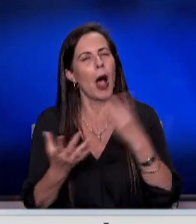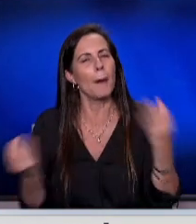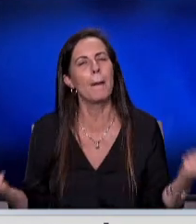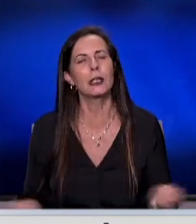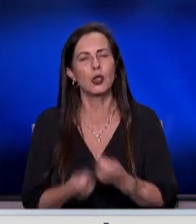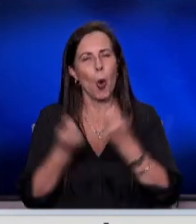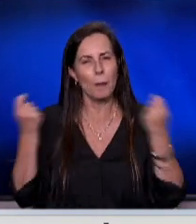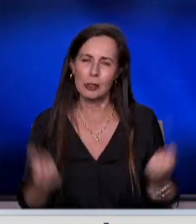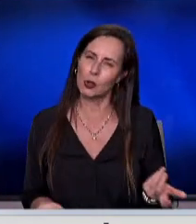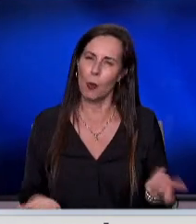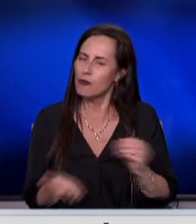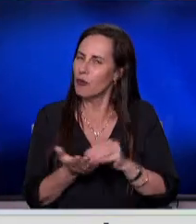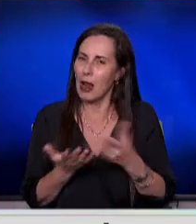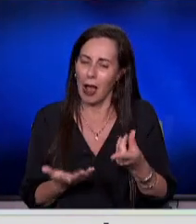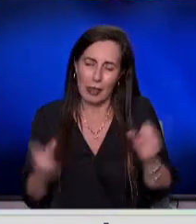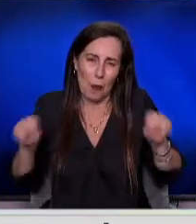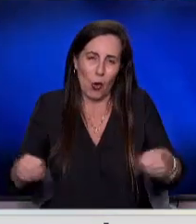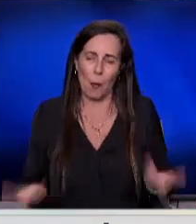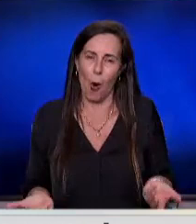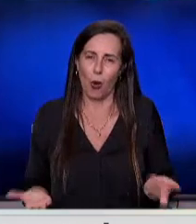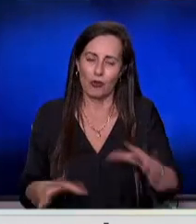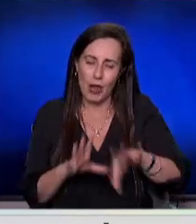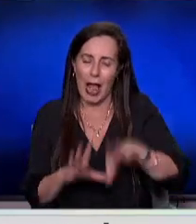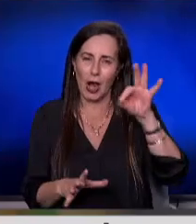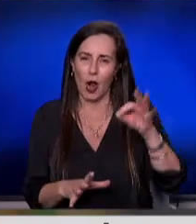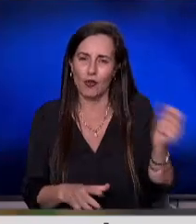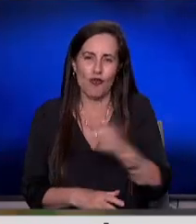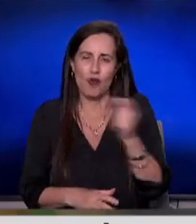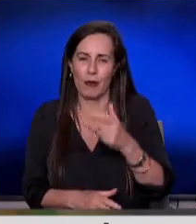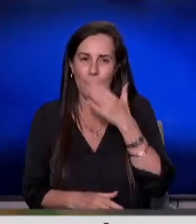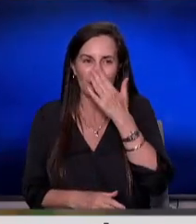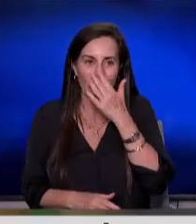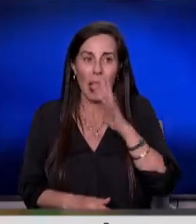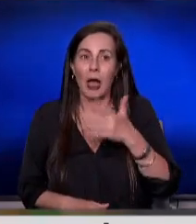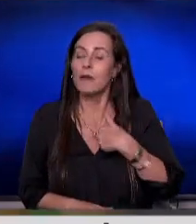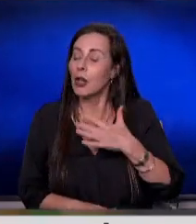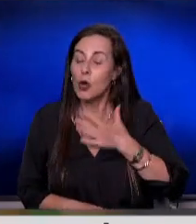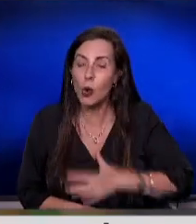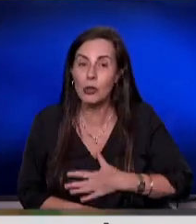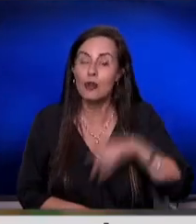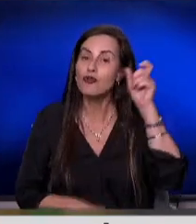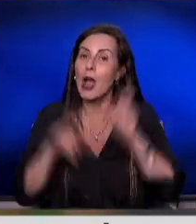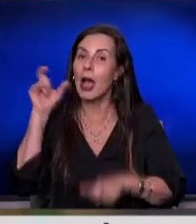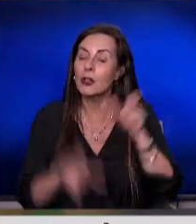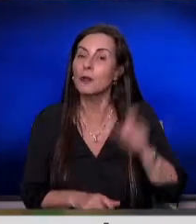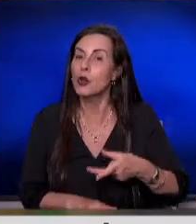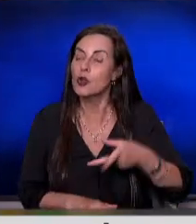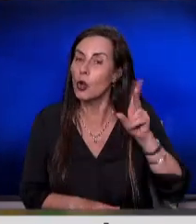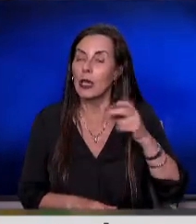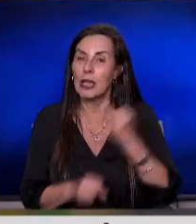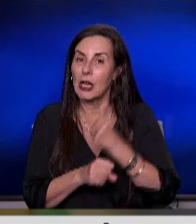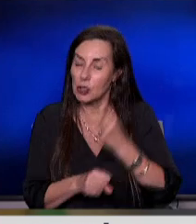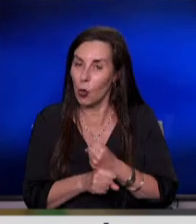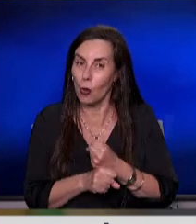אתם הרי מונופול בתחום הזה של הגרלת הלוטו השבועית. ככל, ואני רוצה שאנשים יותר יתעסקו